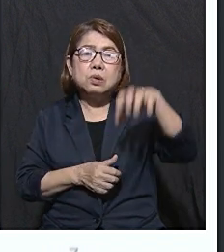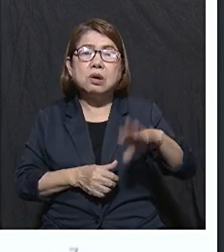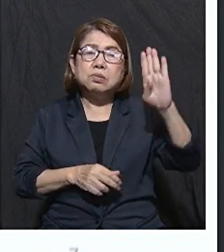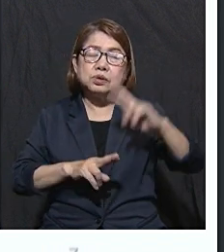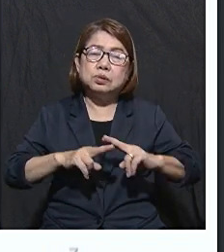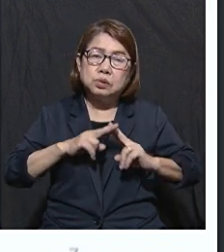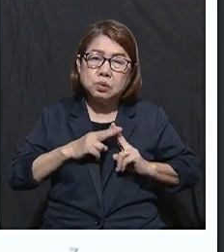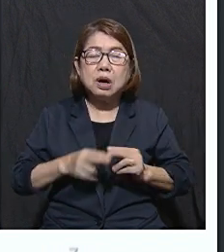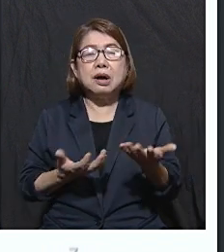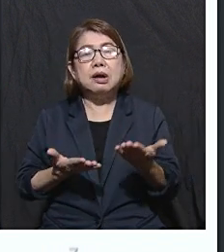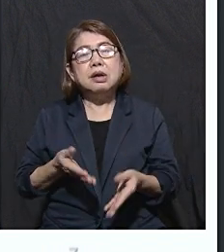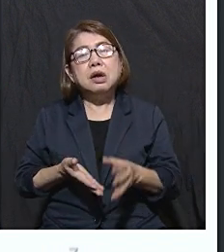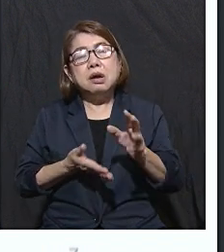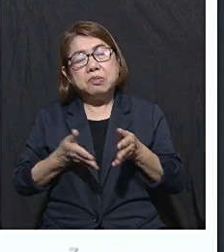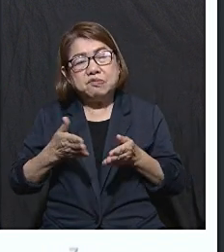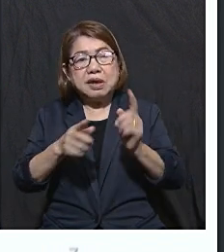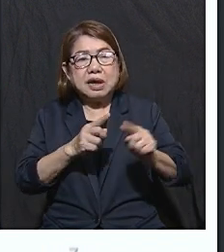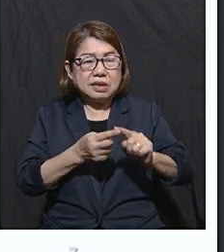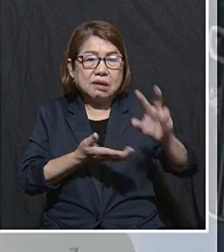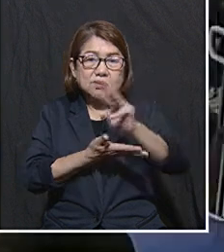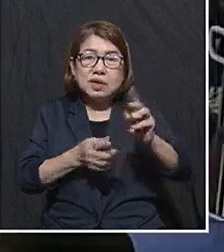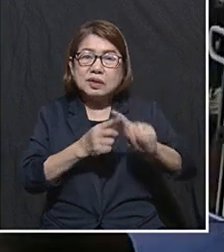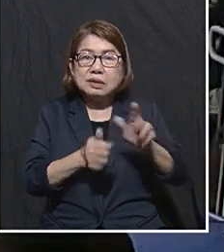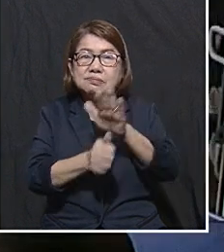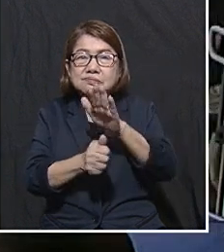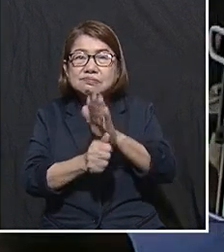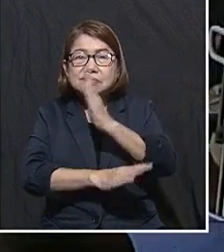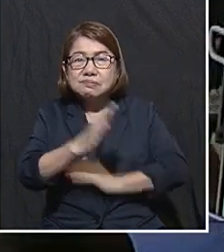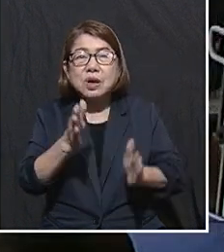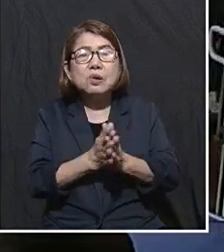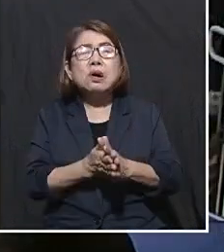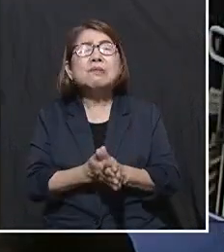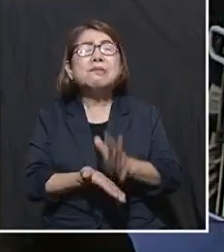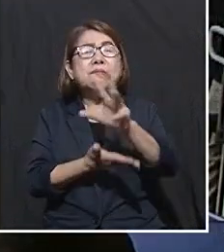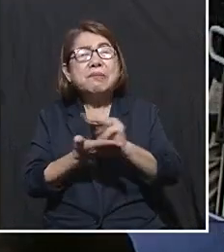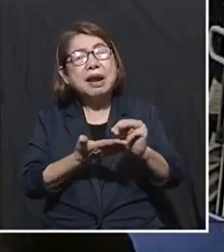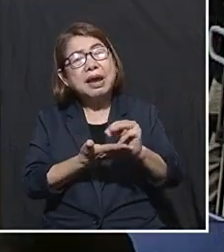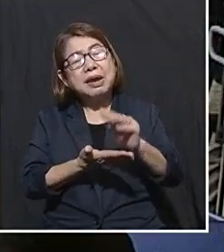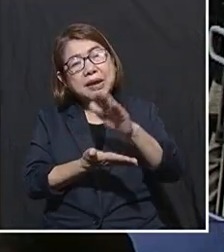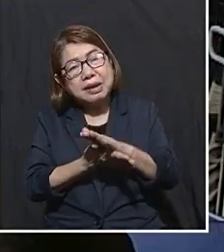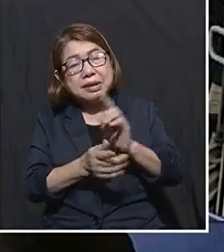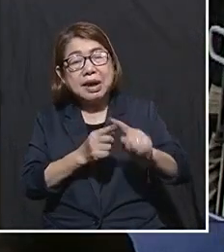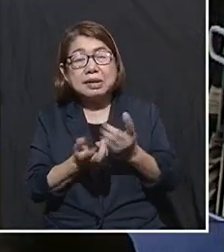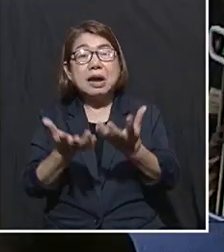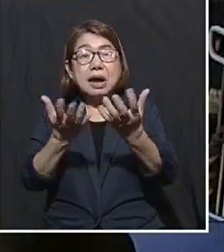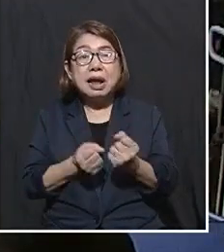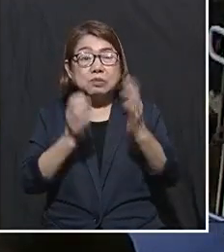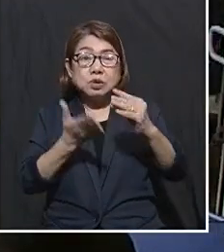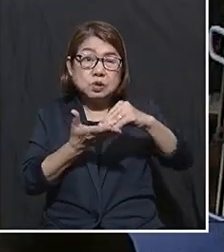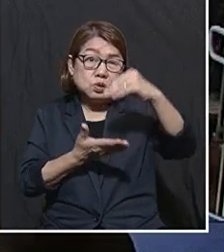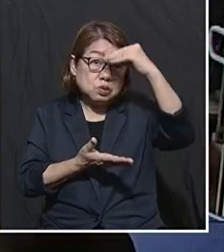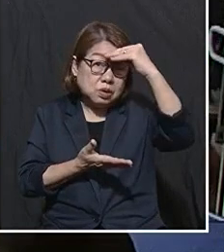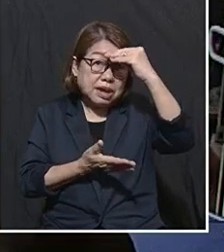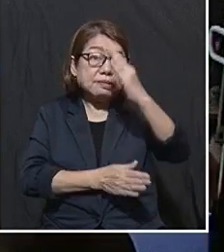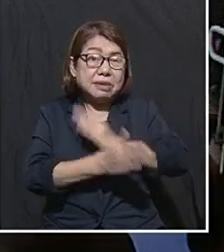อกชนหน่วยงานมูลนิธิต่างๆที่ดูแลผู้พิการรวมถึงสถาบันการศึกษาที่รับนักศึกษาที่